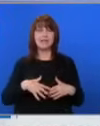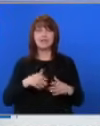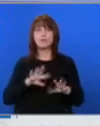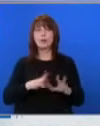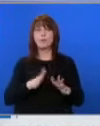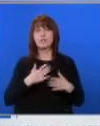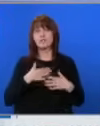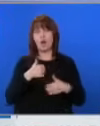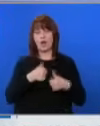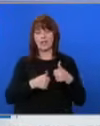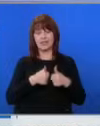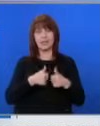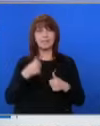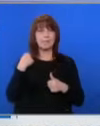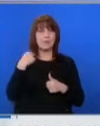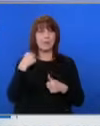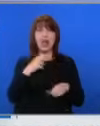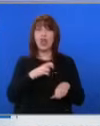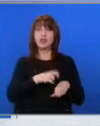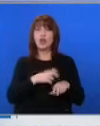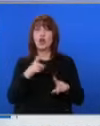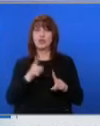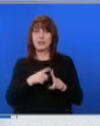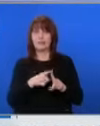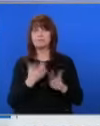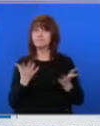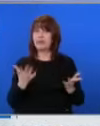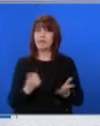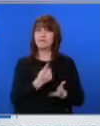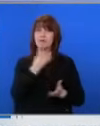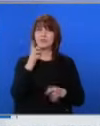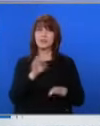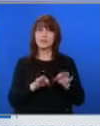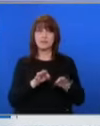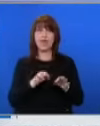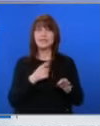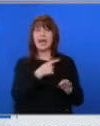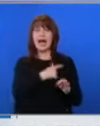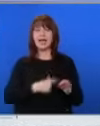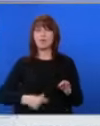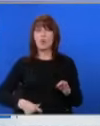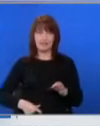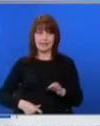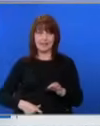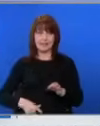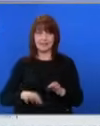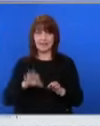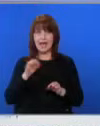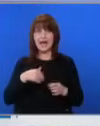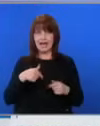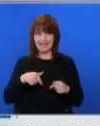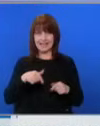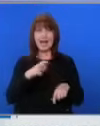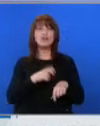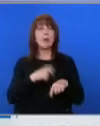своя кандидат за президент. Доналд Тръмп е фаворит в първичните избори за републиканската номинация, а настоящият